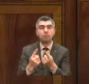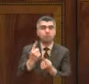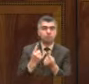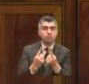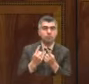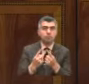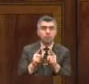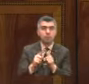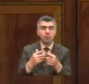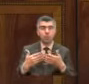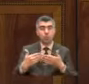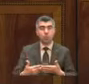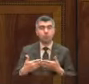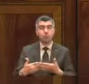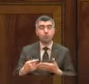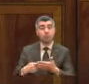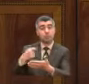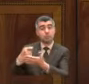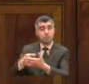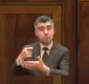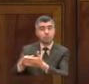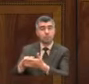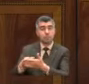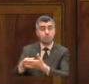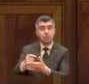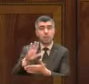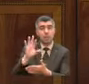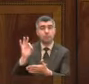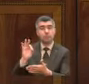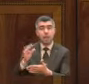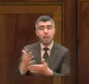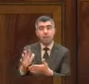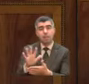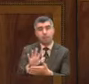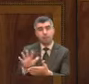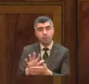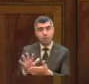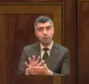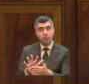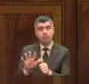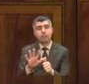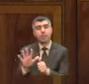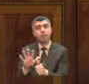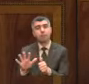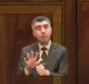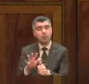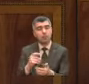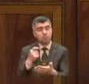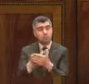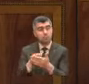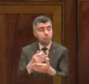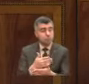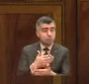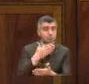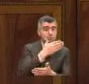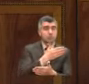تقوم، لأنه اليوم كنا كنخلصوا، نعطيكم مثال، كنخلصوا 50 درهم حتى 60 درهم 70 درهم للطن باش نديوه للمطرح. اليوم راه ولا